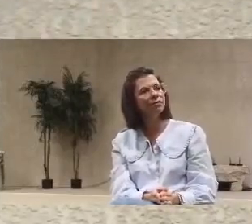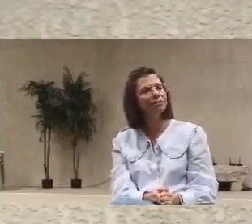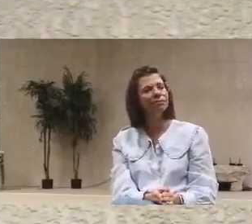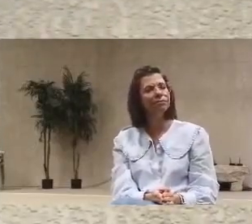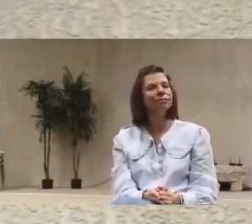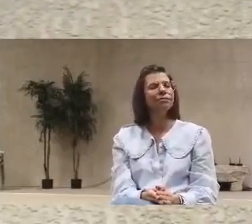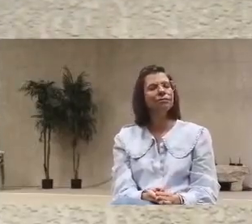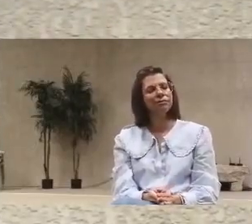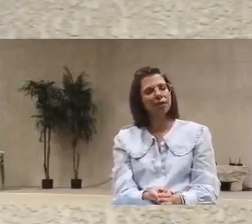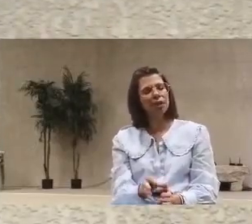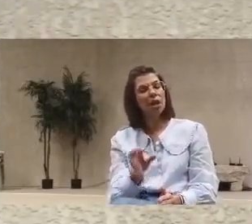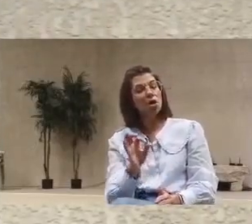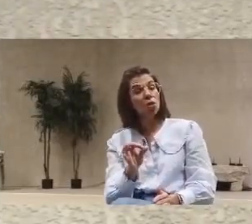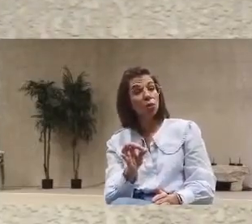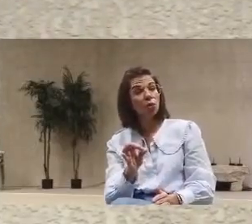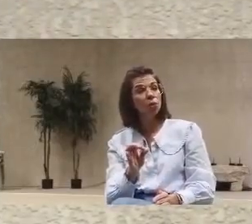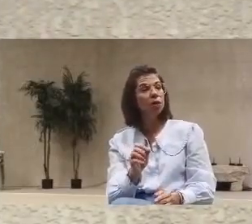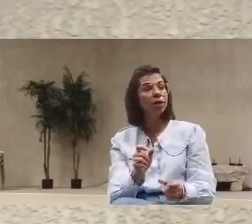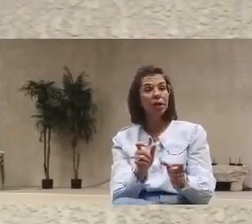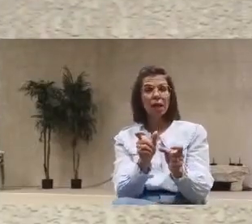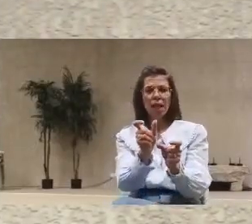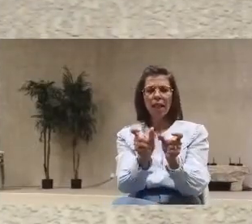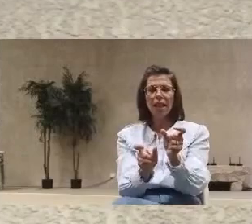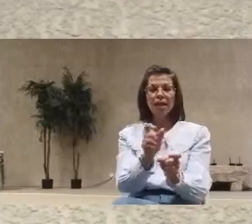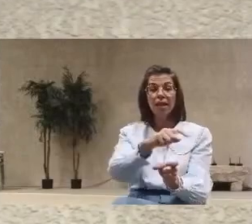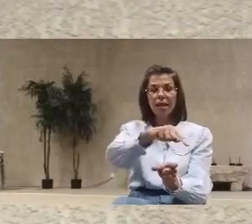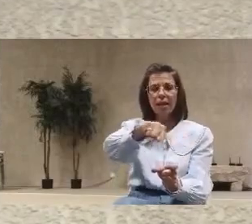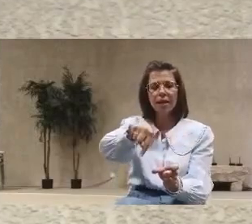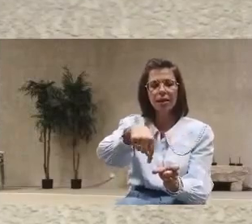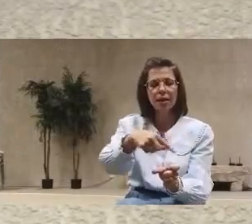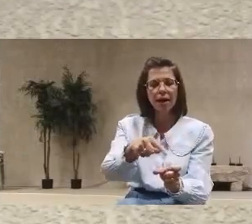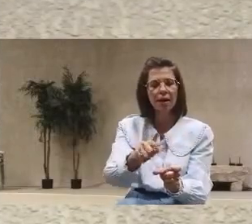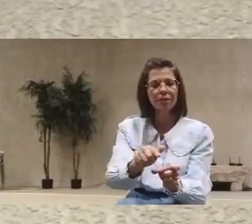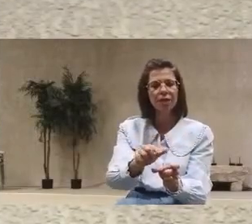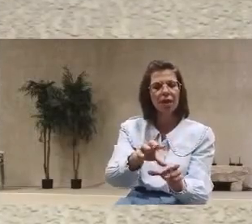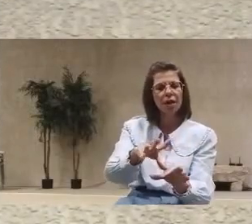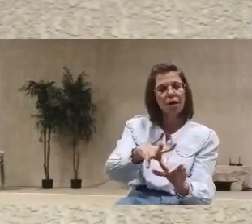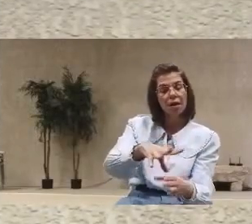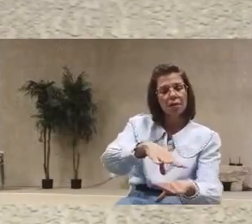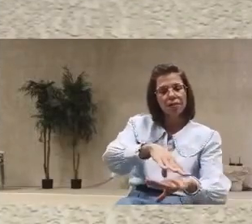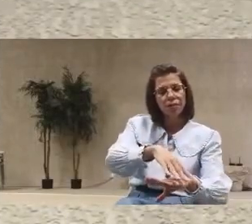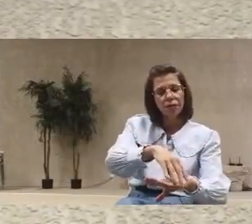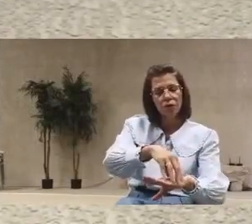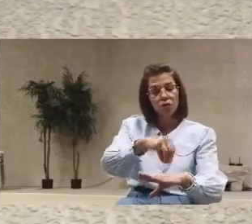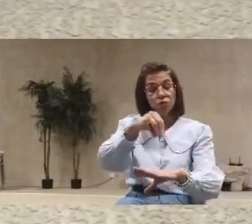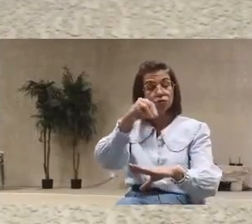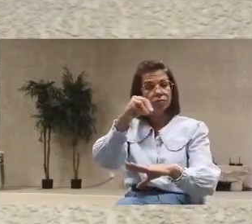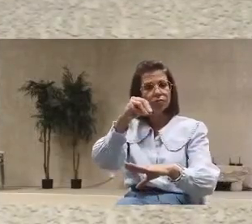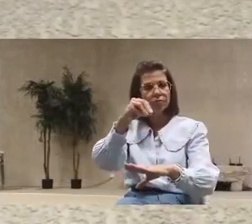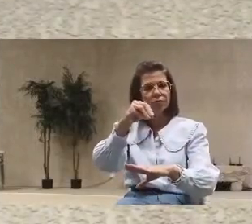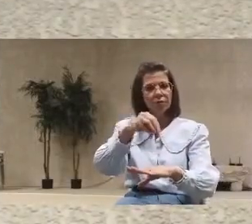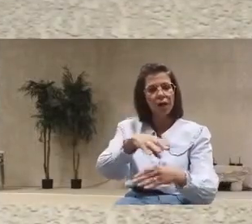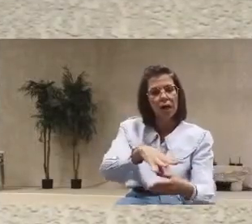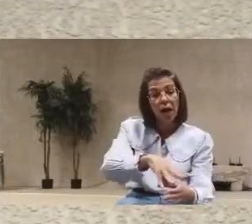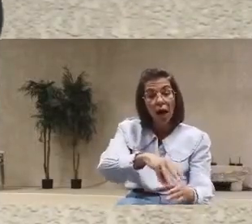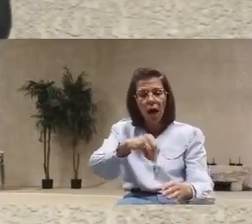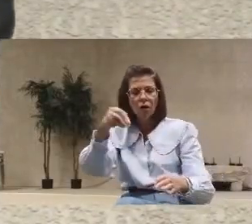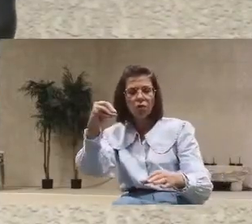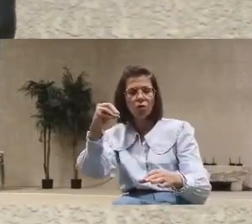sur la terre. Ce qui caractérise encore le royaume de Dieu, c'est la joie.